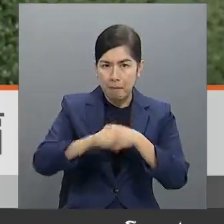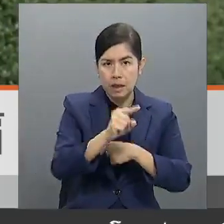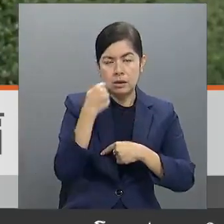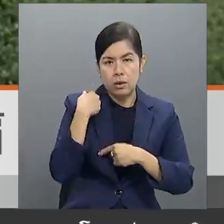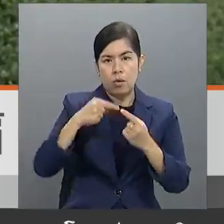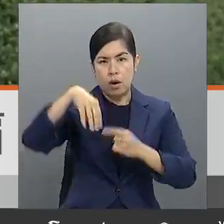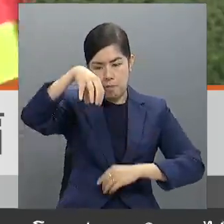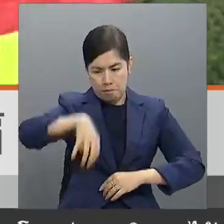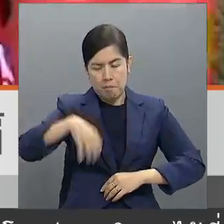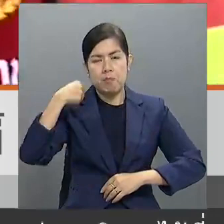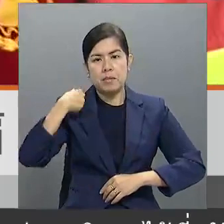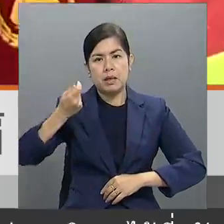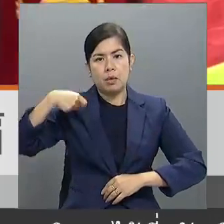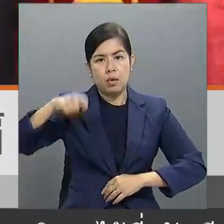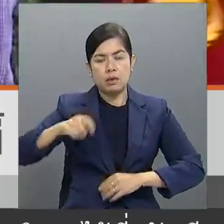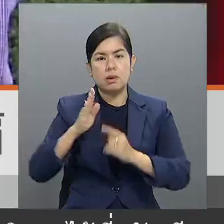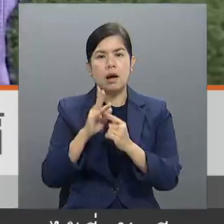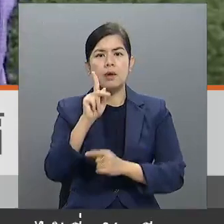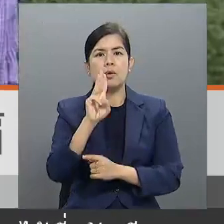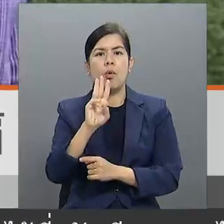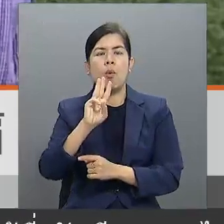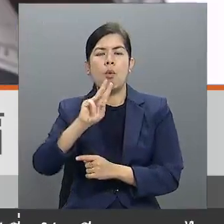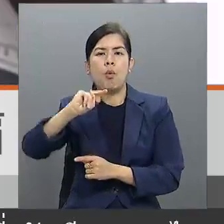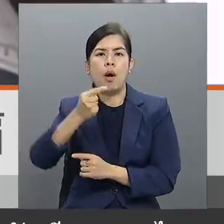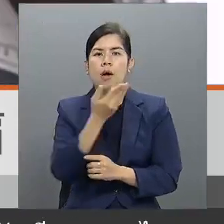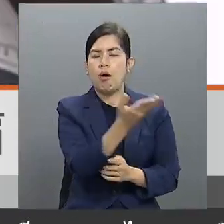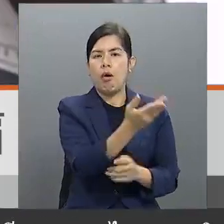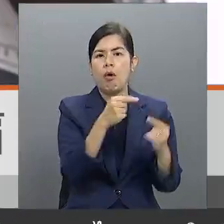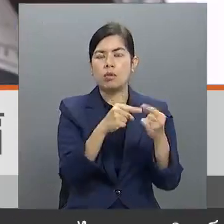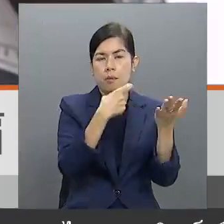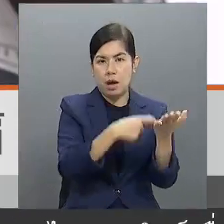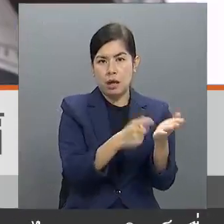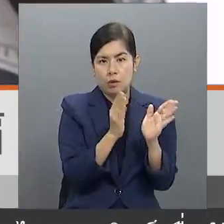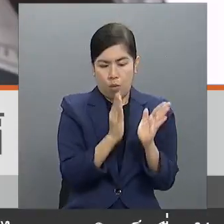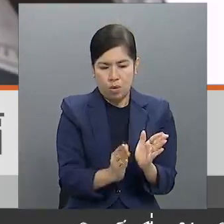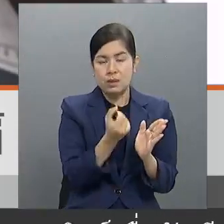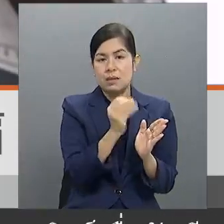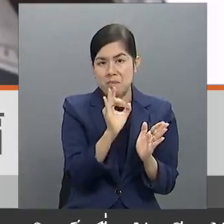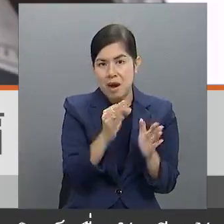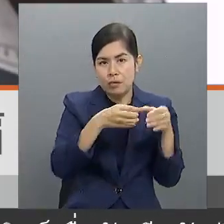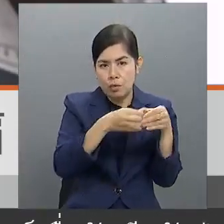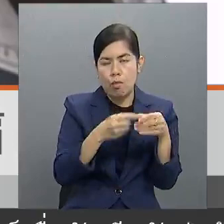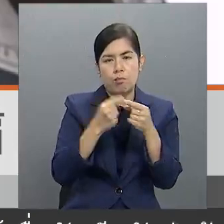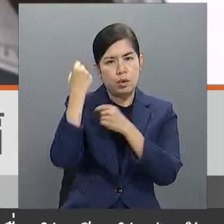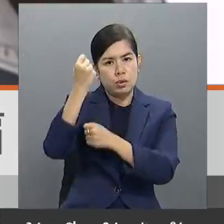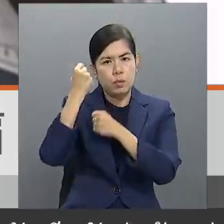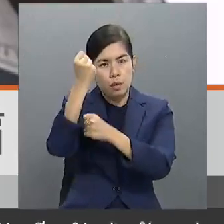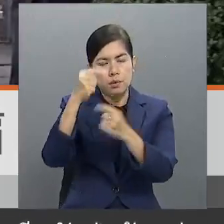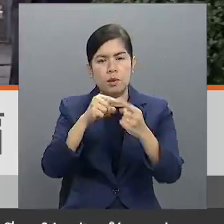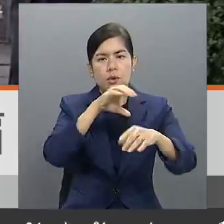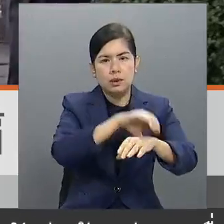เพื่อยื่นละกันตัว 19ผู้ต้องหาแกนนำคณะราษฎรที่ถูกจับกุมจากการชุมนมเมื่อวันที่13ตุลาคม